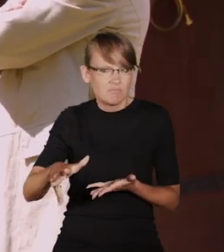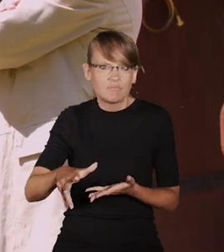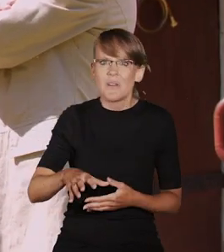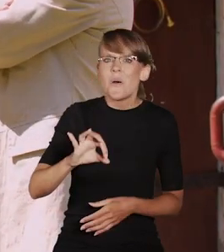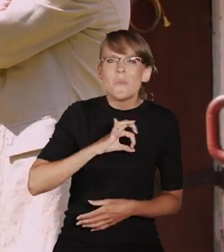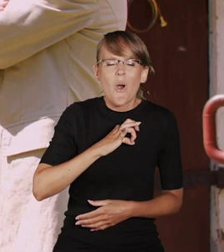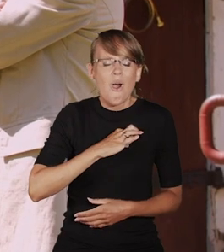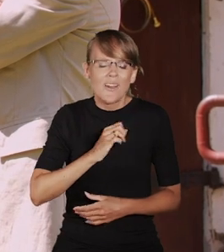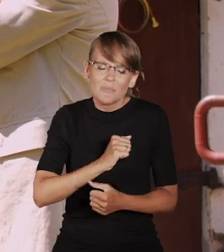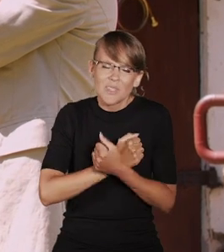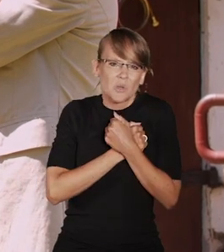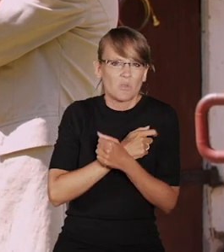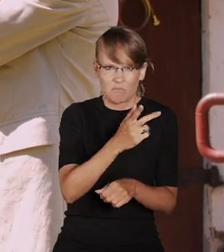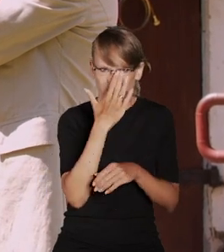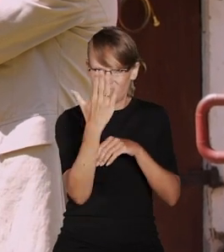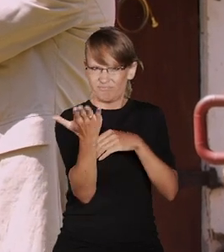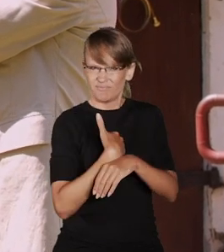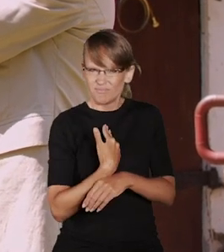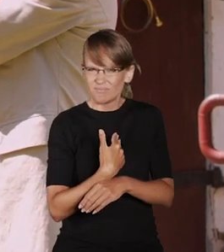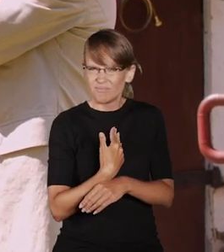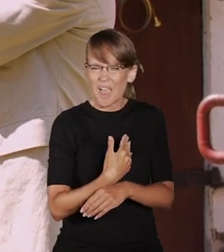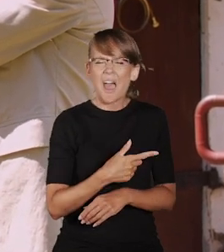kobiet. Zdradzał mnie,